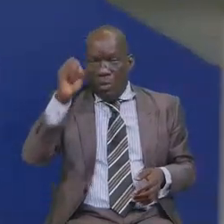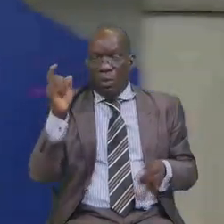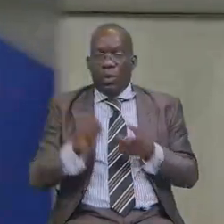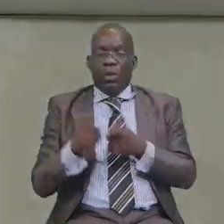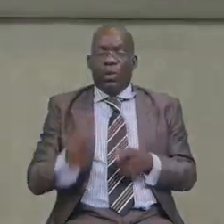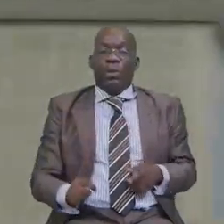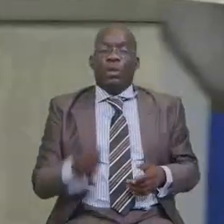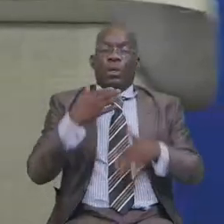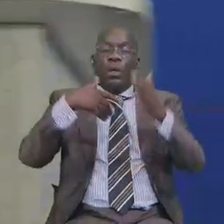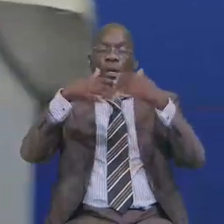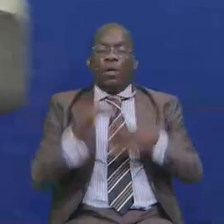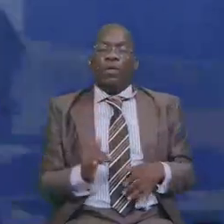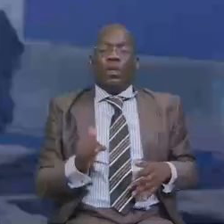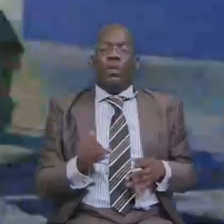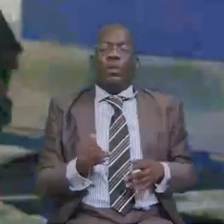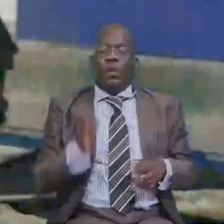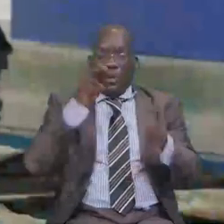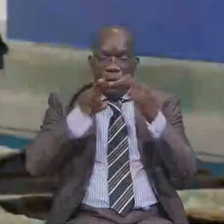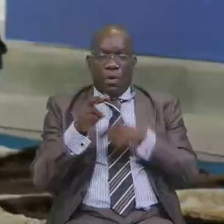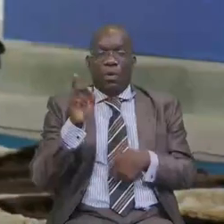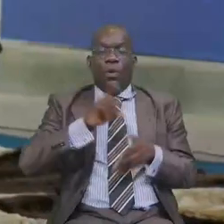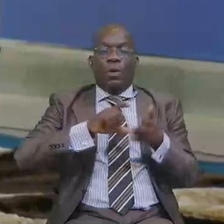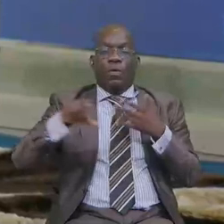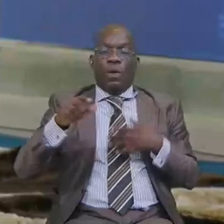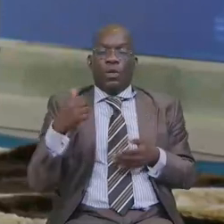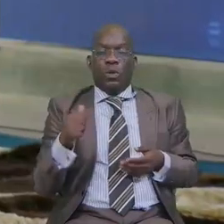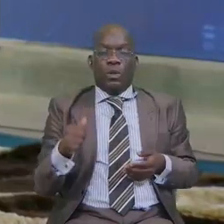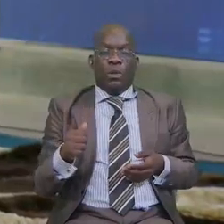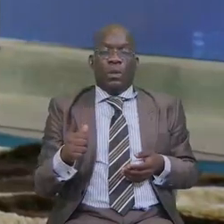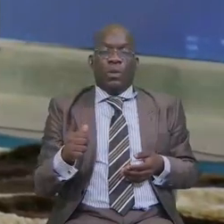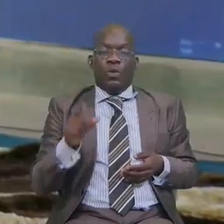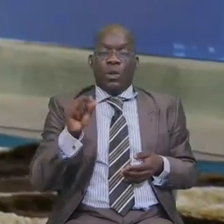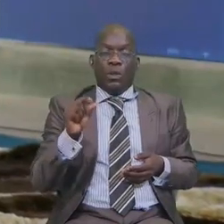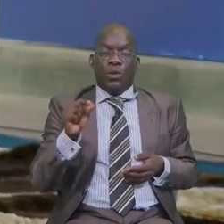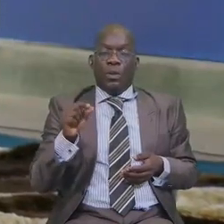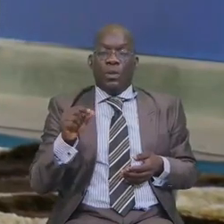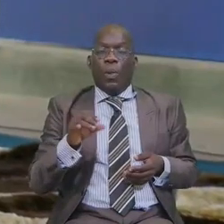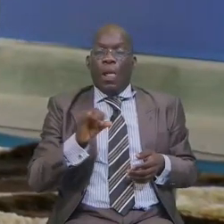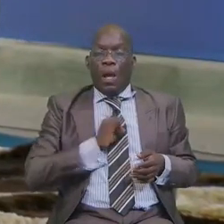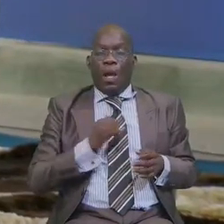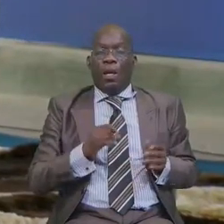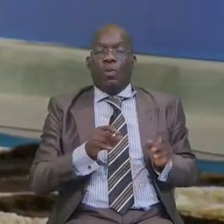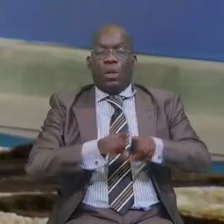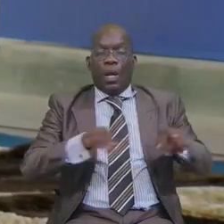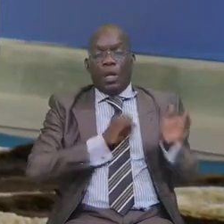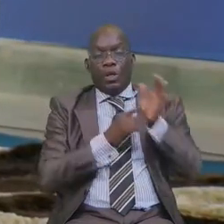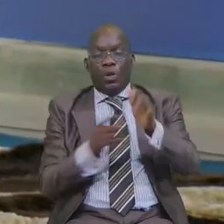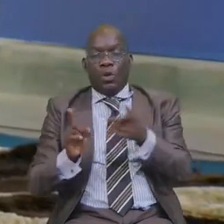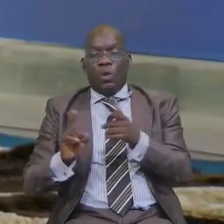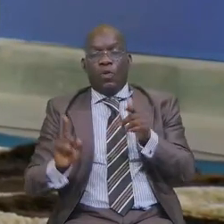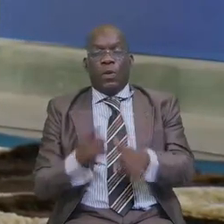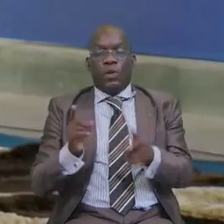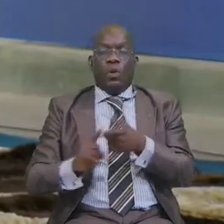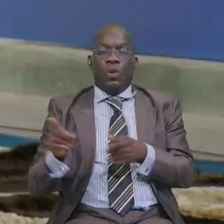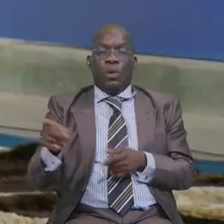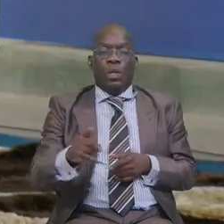Je n'ai pas résisté à la vision céleste. Verset 20 maintenant, il dit, à ceux de Damas d'abord, puis à